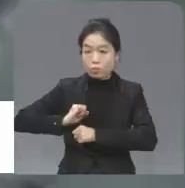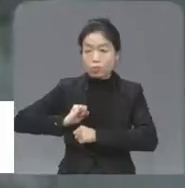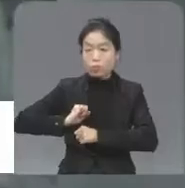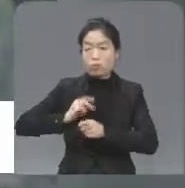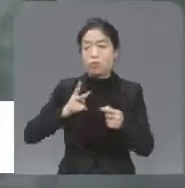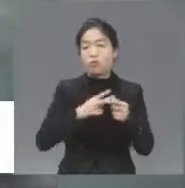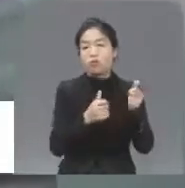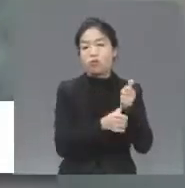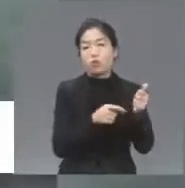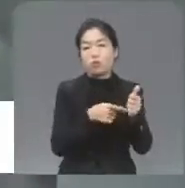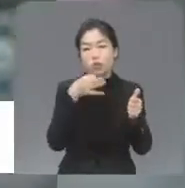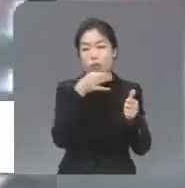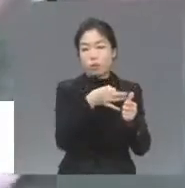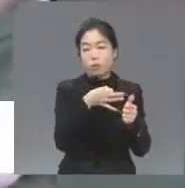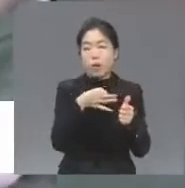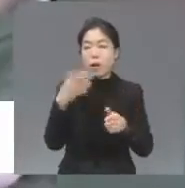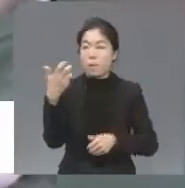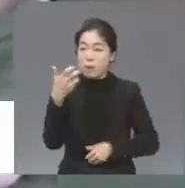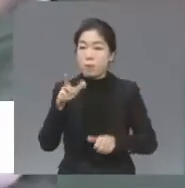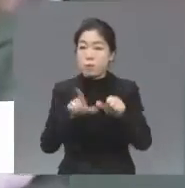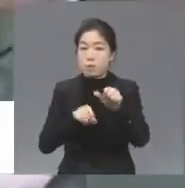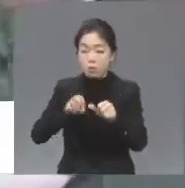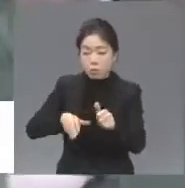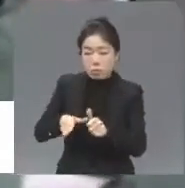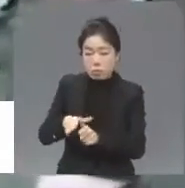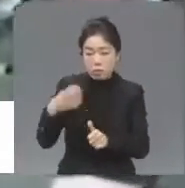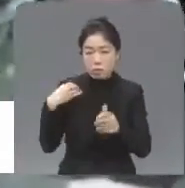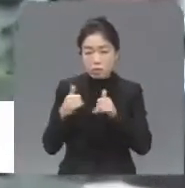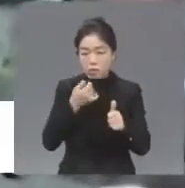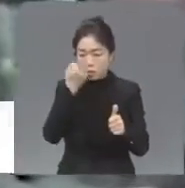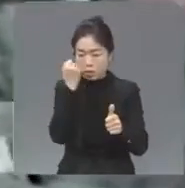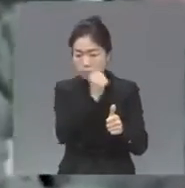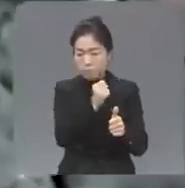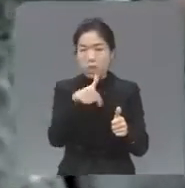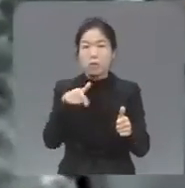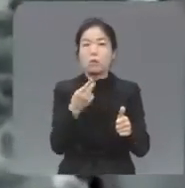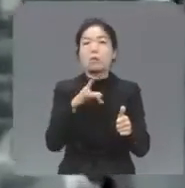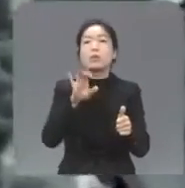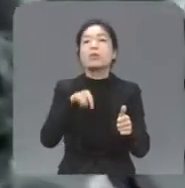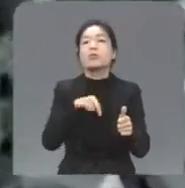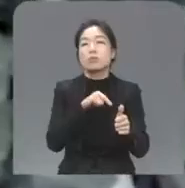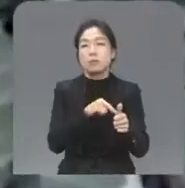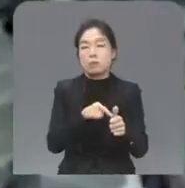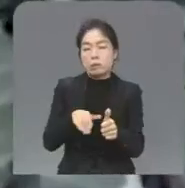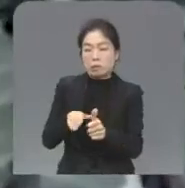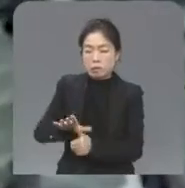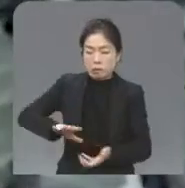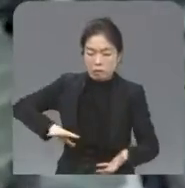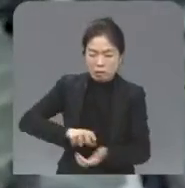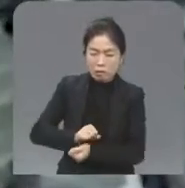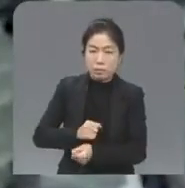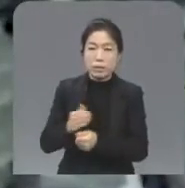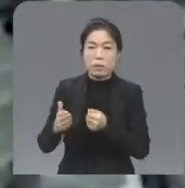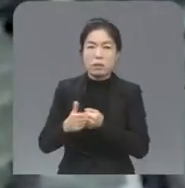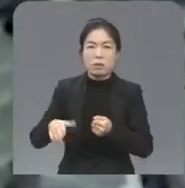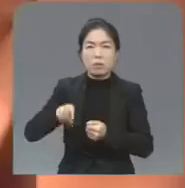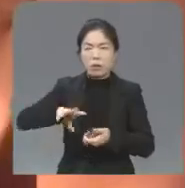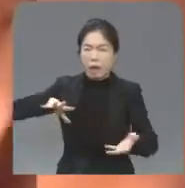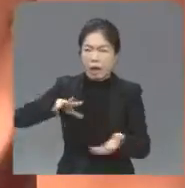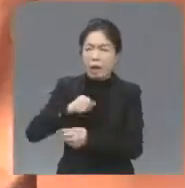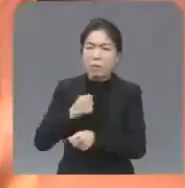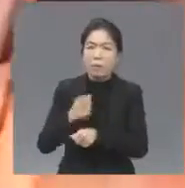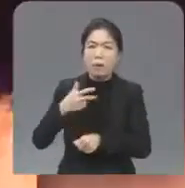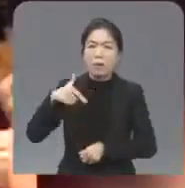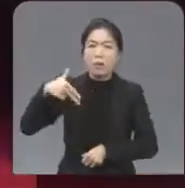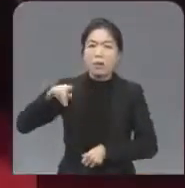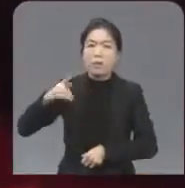80년 5월 광주 학살의 책임자로 지목되어온 노태우 씨. 무자비한 진압으로 광주를 짓밟고